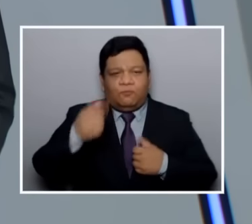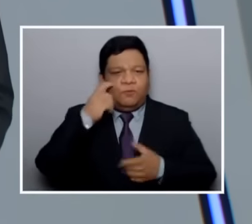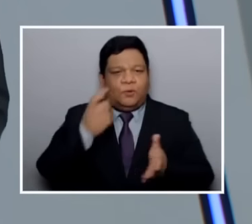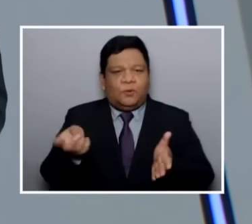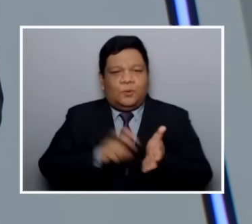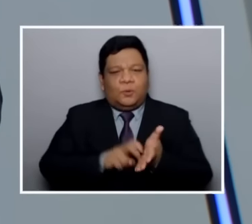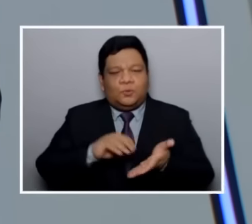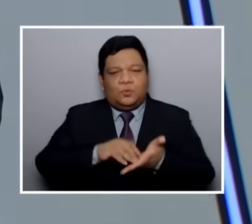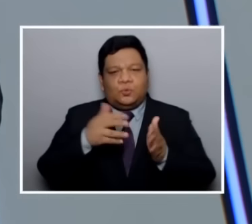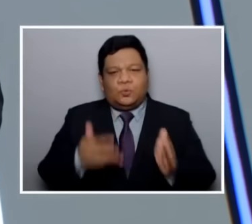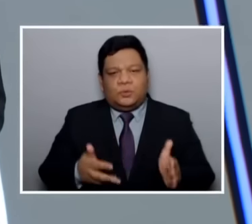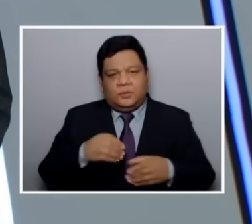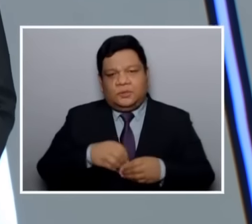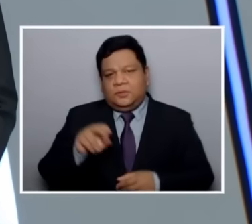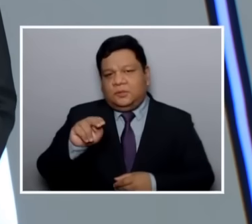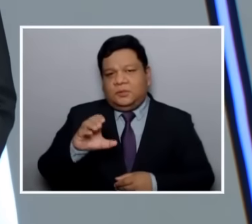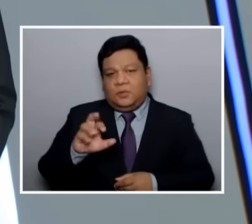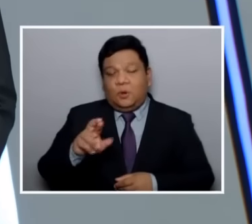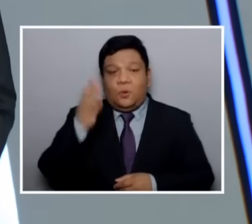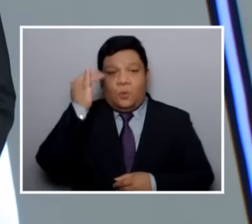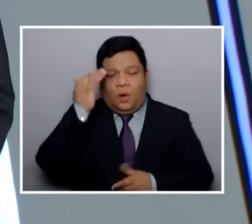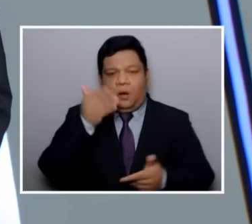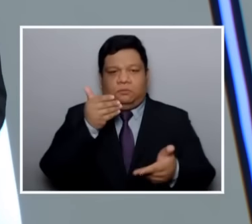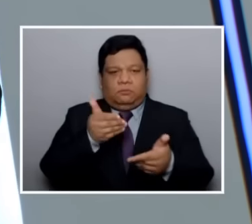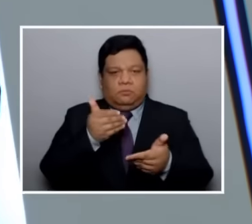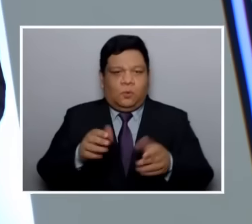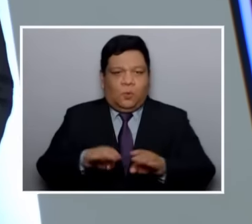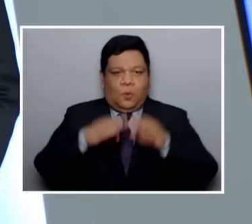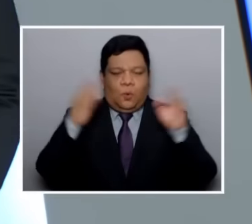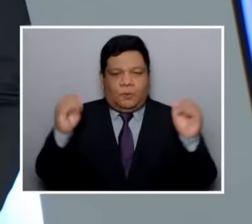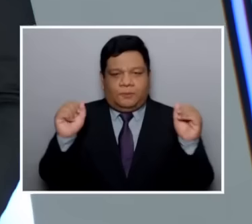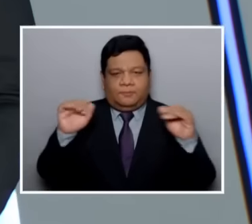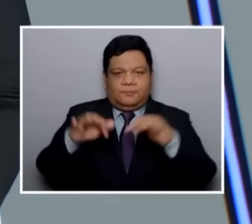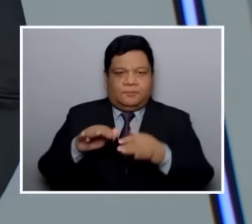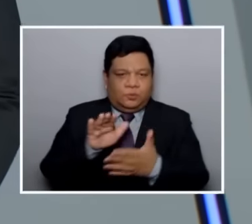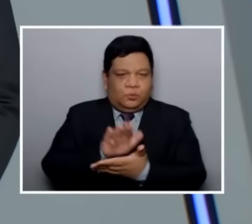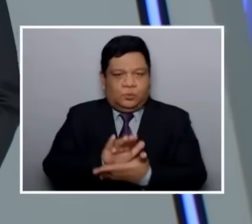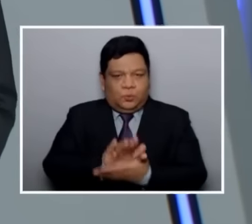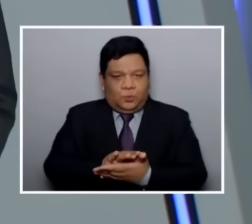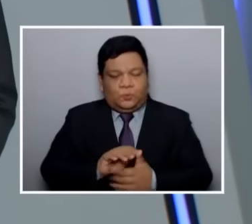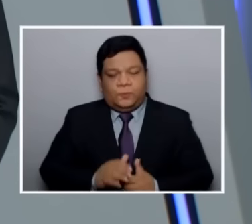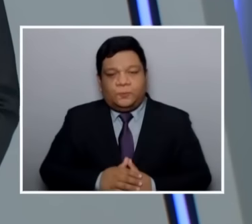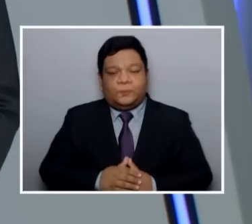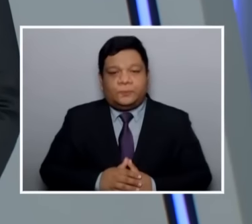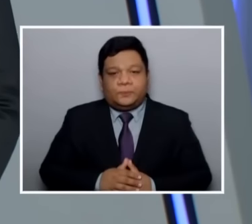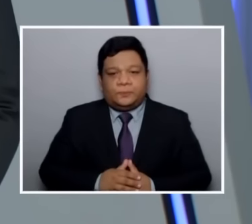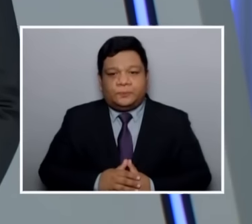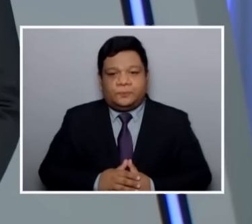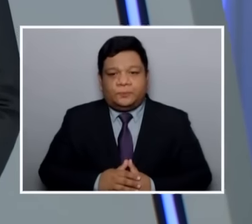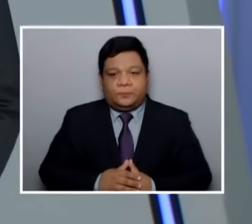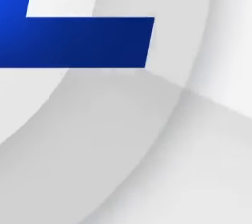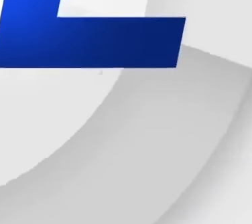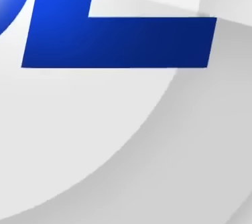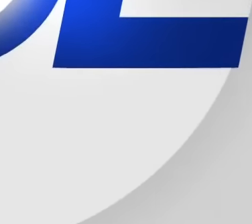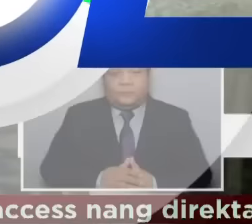Manila, lalo't papalapit na ang pagbabalik ng face-to-face classes. Nagpapatrol, Jackie Manaba.